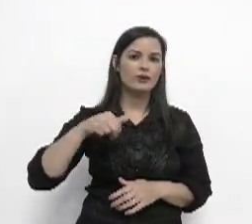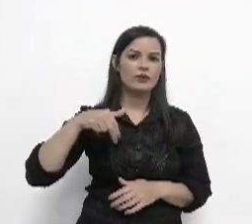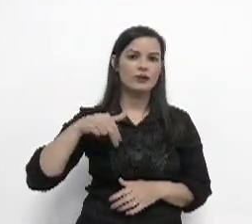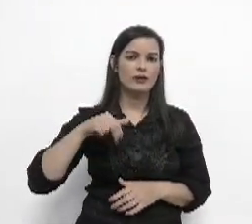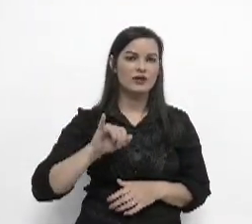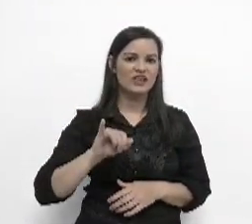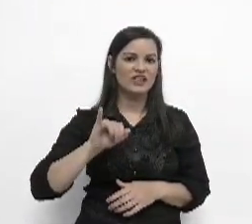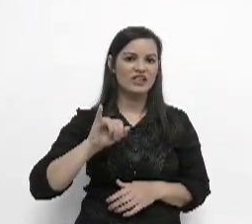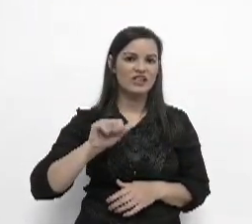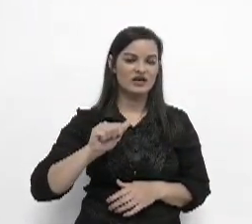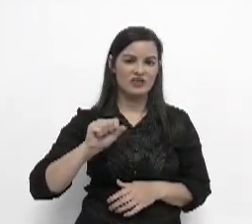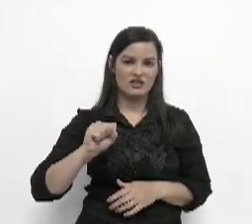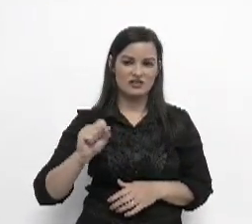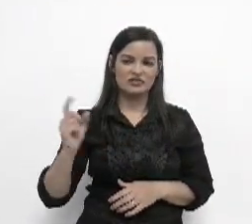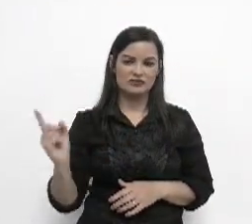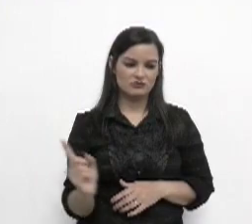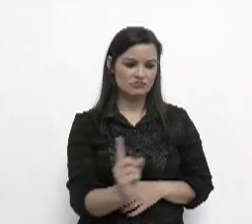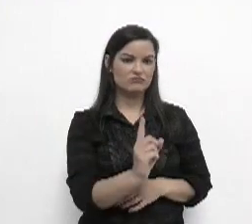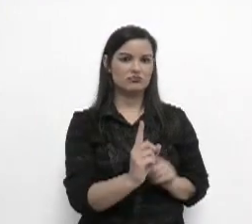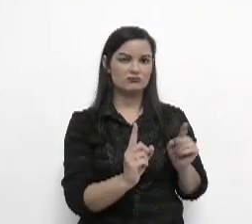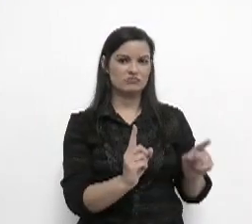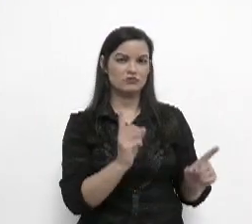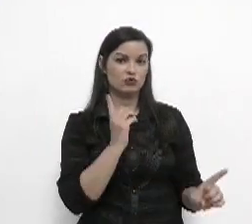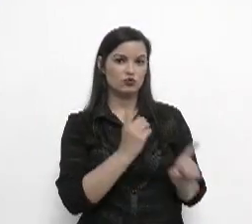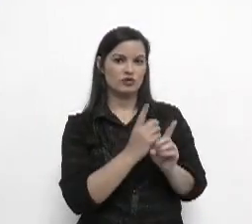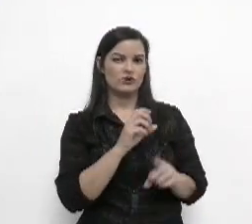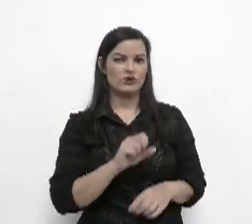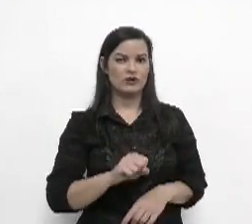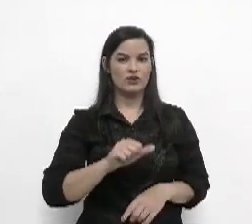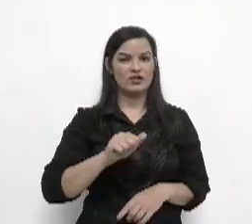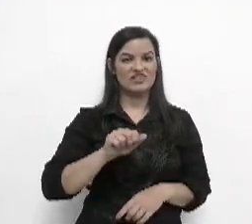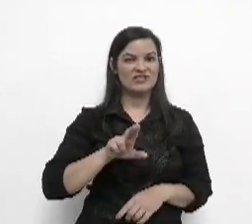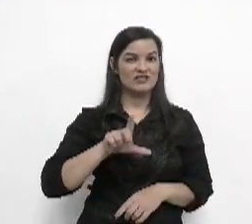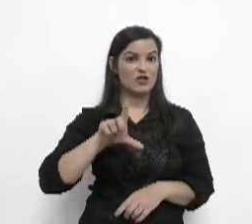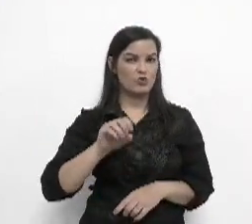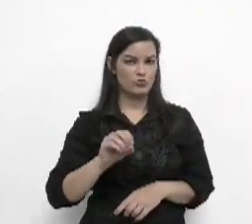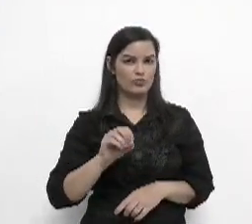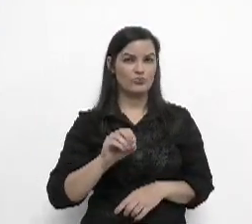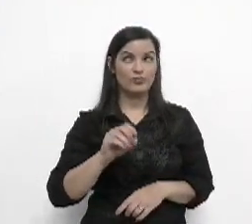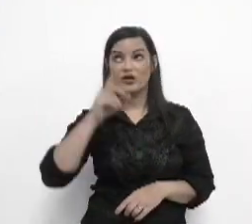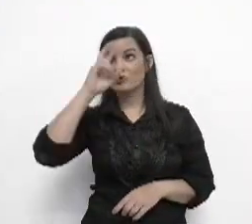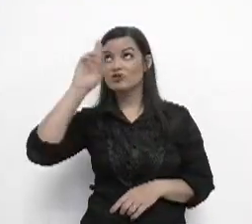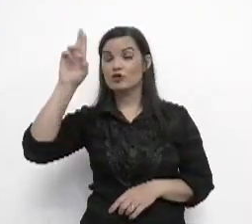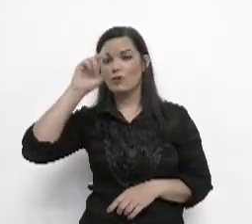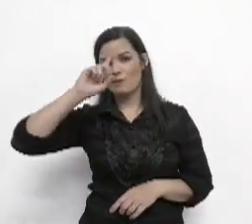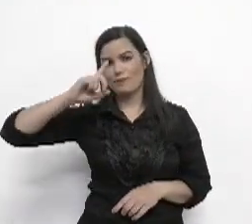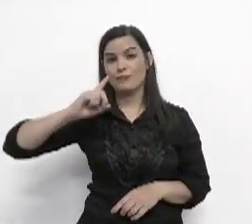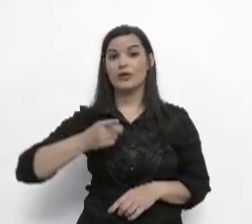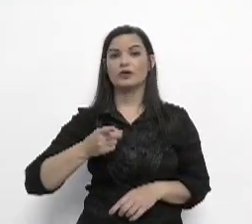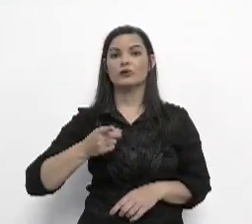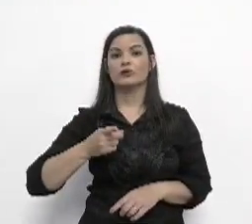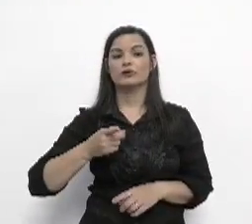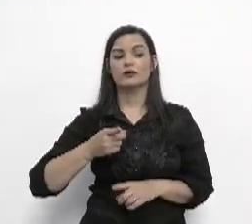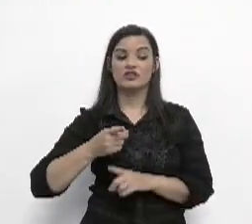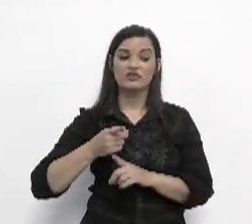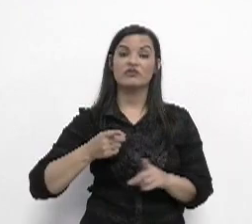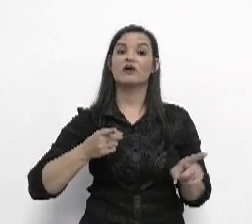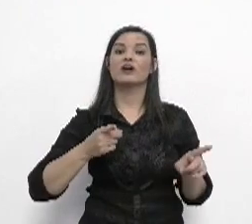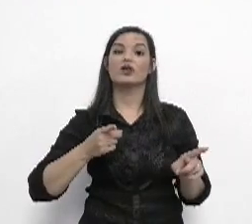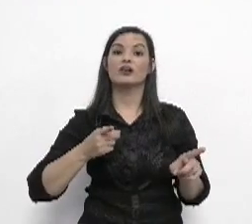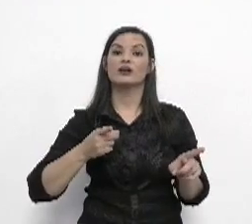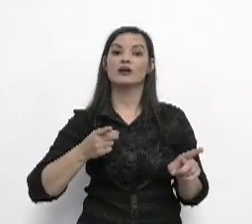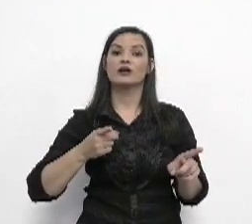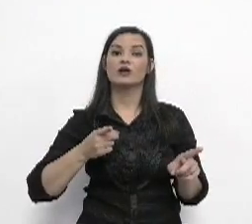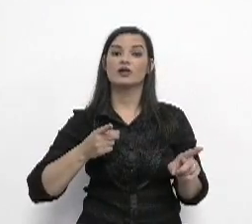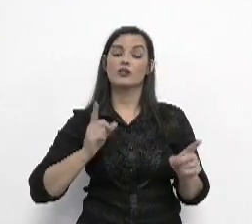보내어서 그에게 안수하여 눈을 다시 뜨게 만들어 주라고 말씀하셨습니다. E assim, o Senhor ordena que Ananias vá para Saulo para